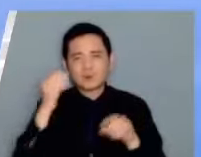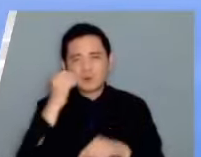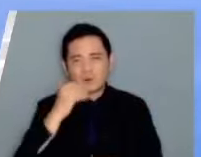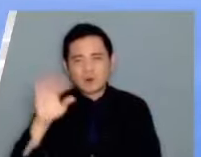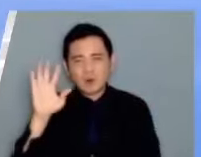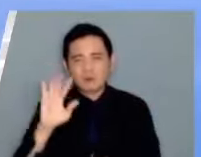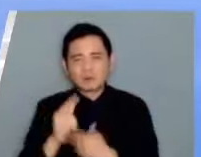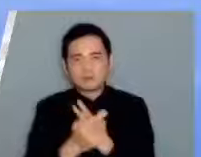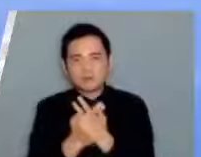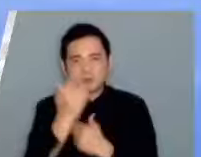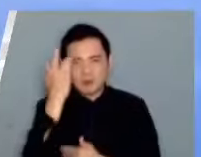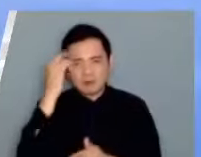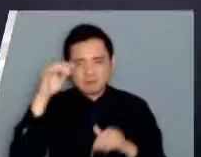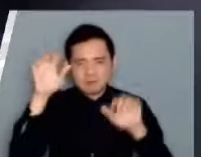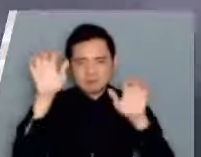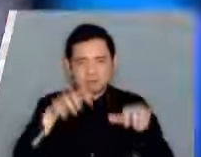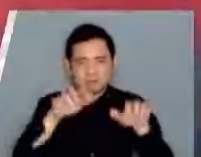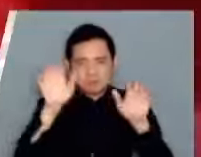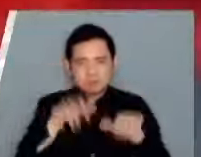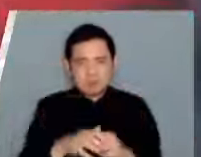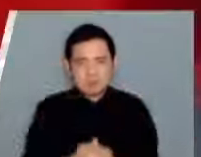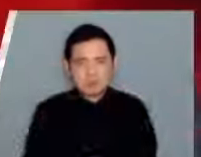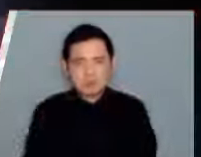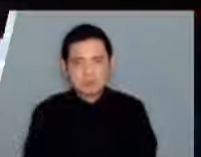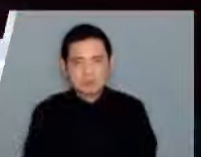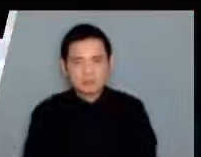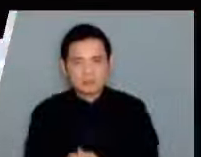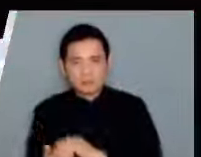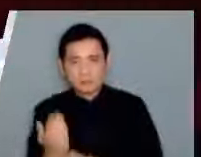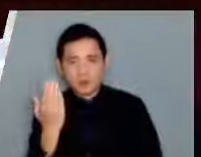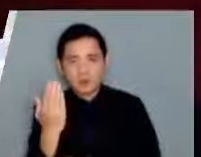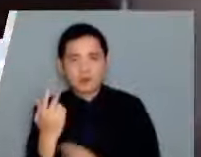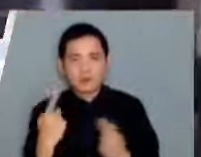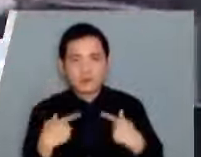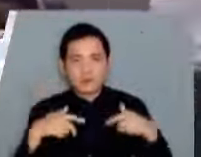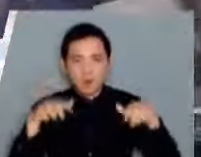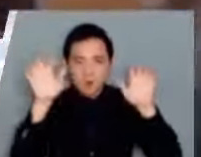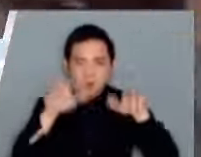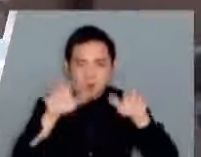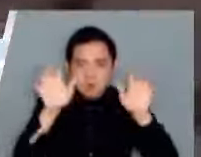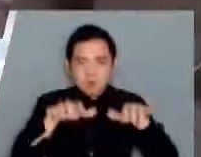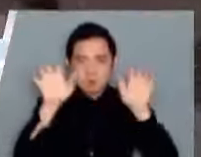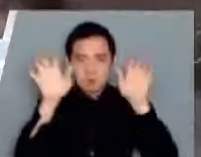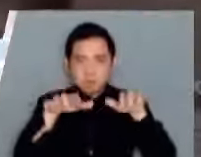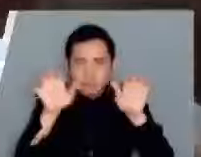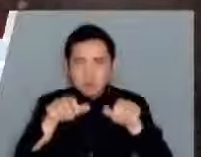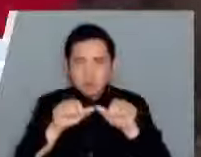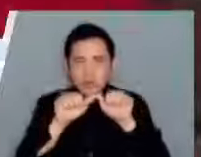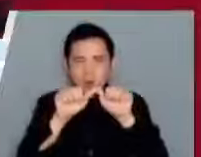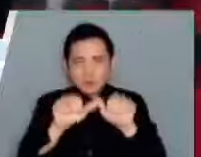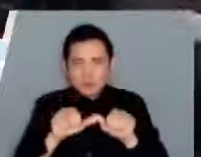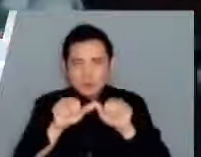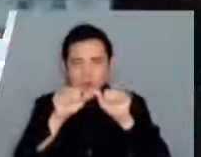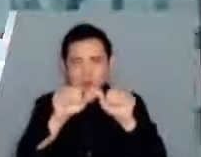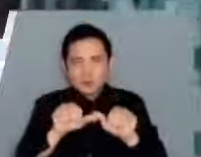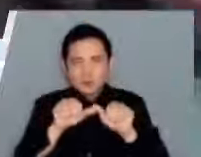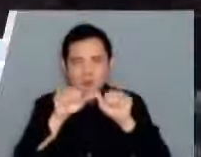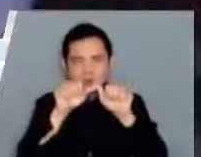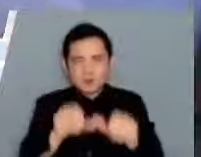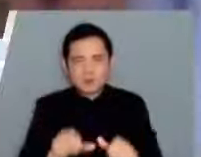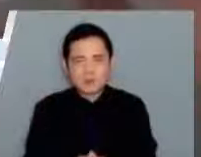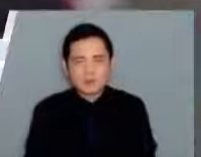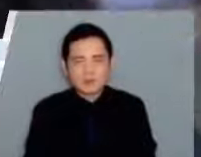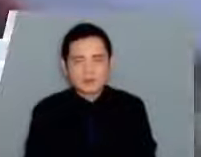Masamang panahon simula kaninang umaga naranasan ang tuloy-tuloy na buhos ng ulan habang papasok sa eskwelahan ang mga